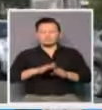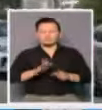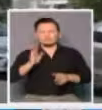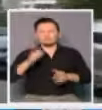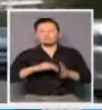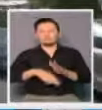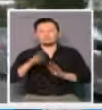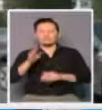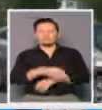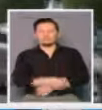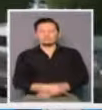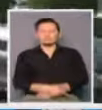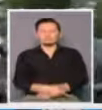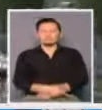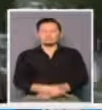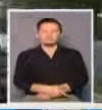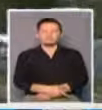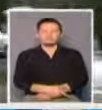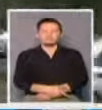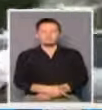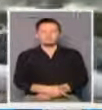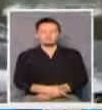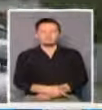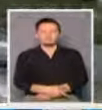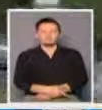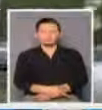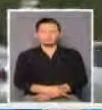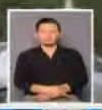и в будущем. Нургуль Рамазанова, Тлек Кабылгумаров, служба новостей.